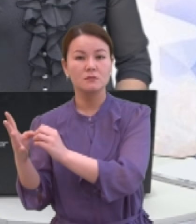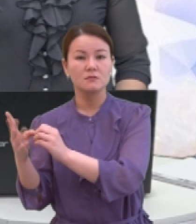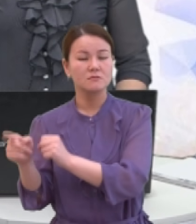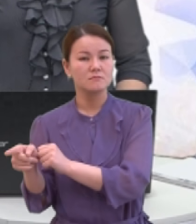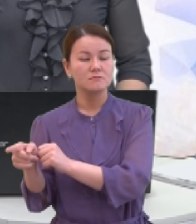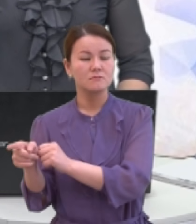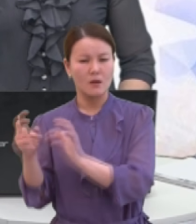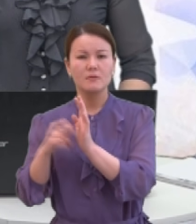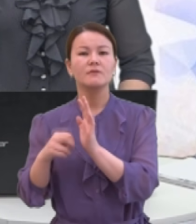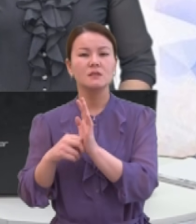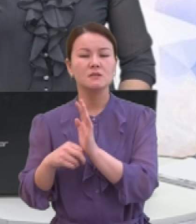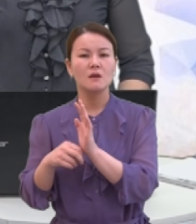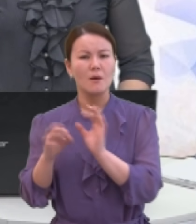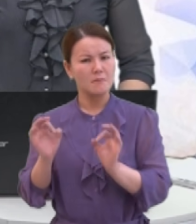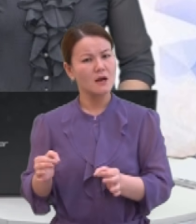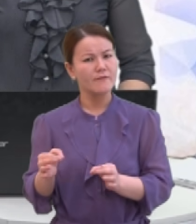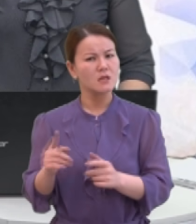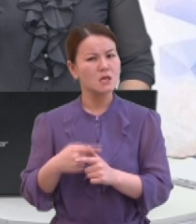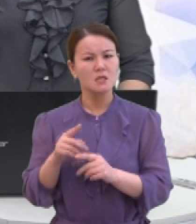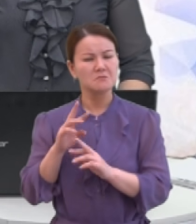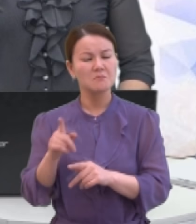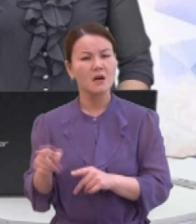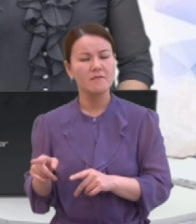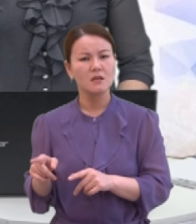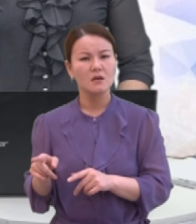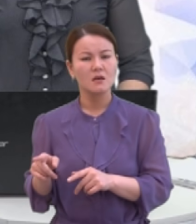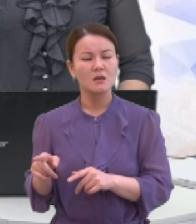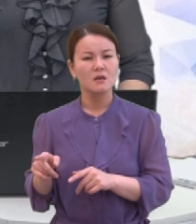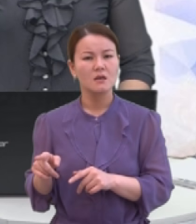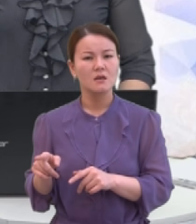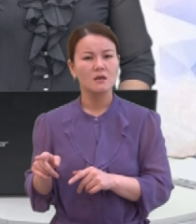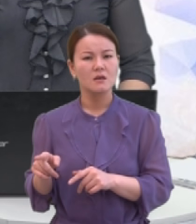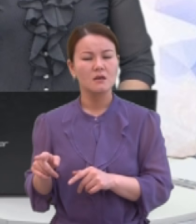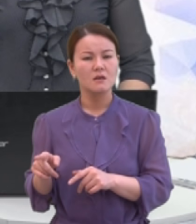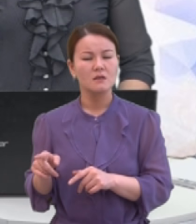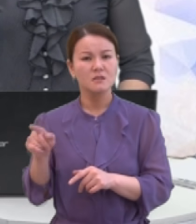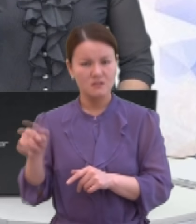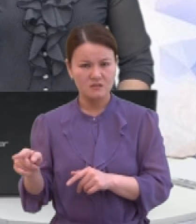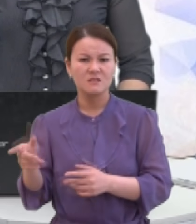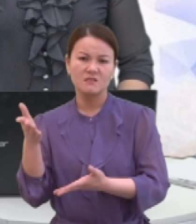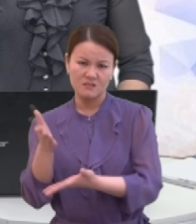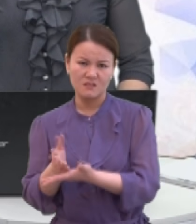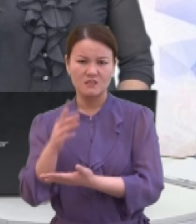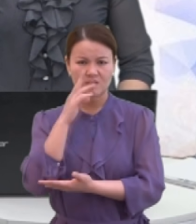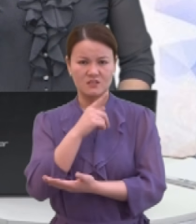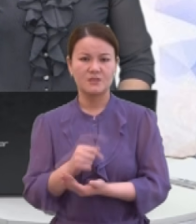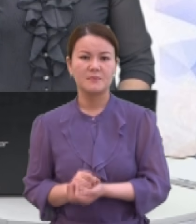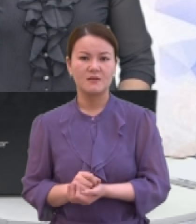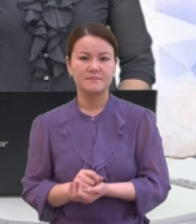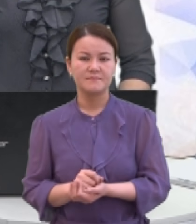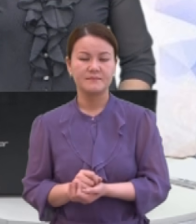проверьте правильно ли решили этот пример здесь допущена ошибка